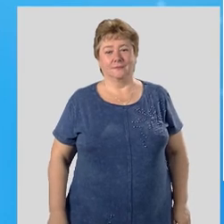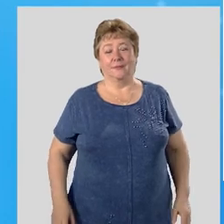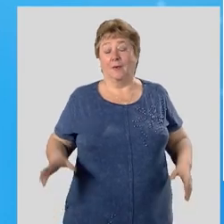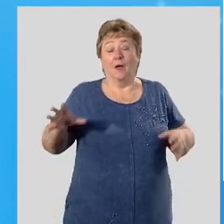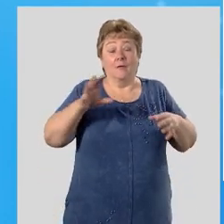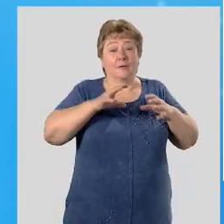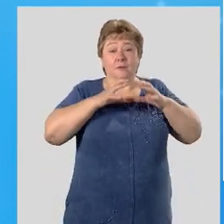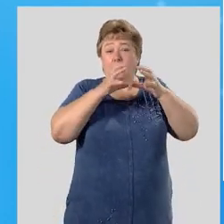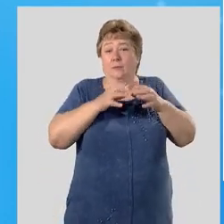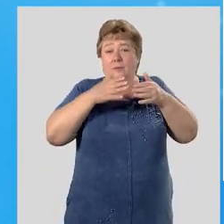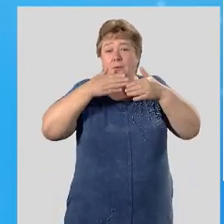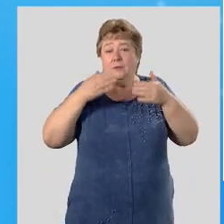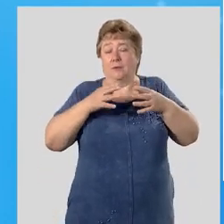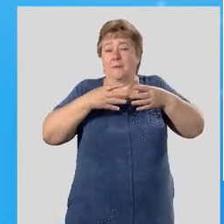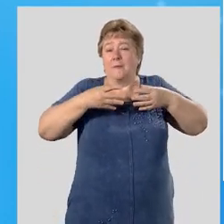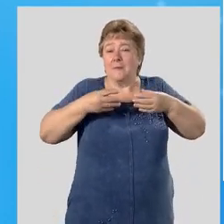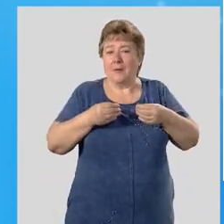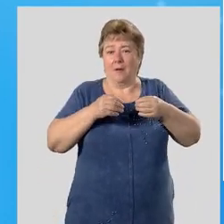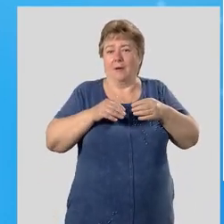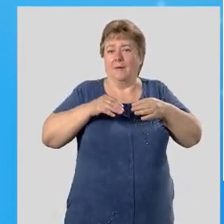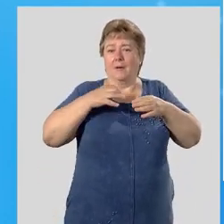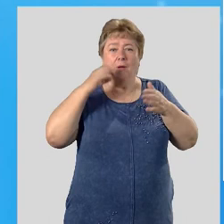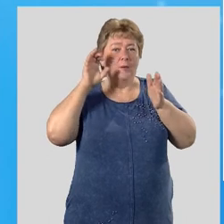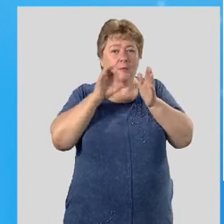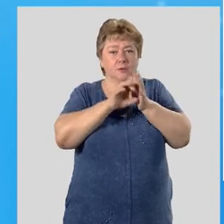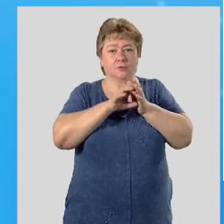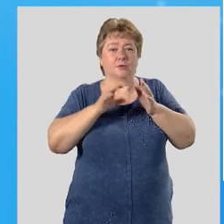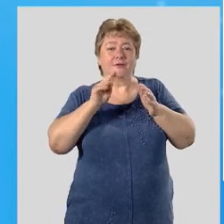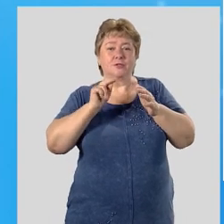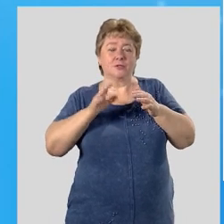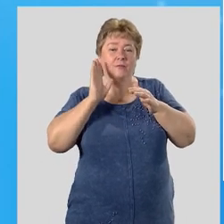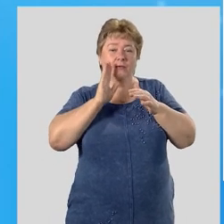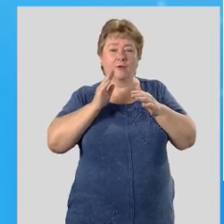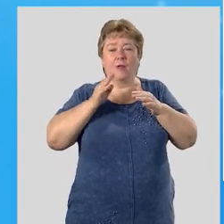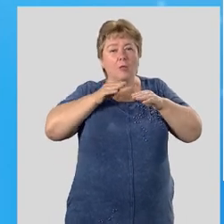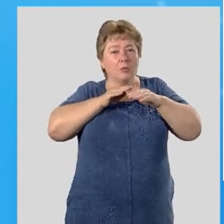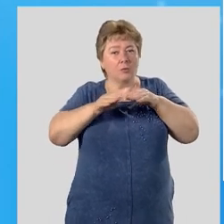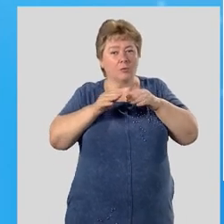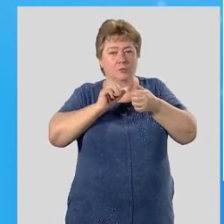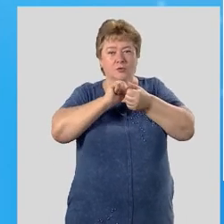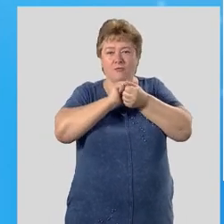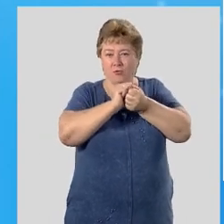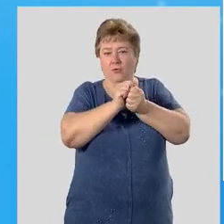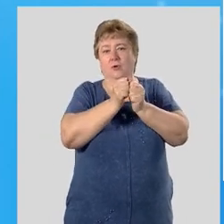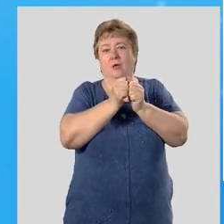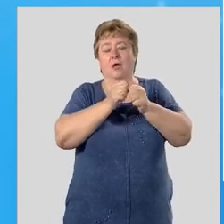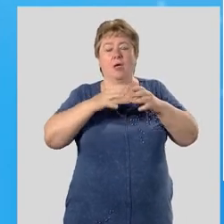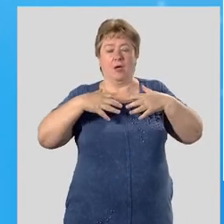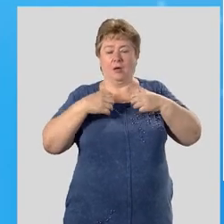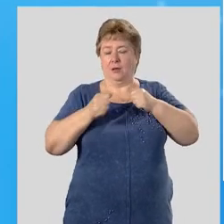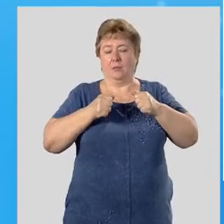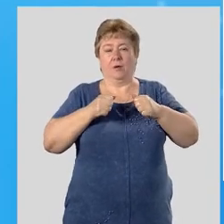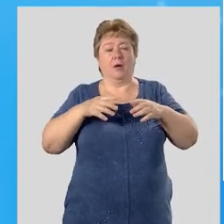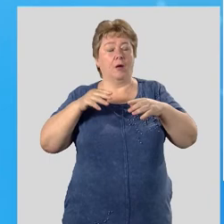Во всем мире нет ничего более мягкого и податливого, чем вода. Но она точит, твердая и крепкая. Никто не может